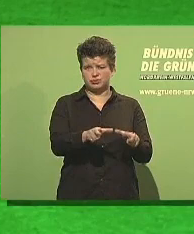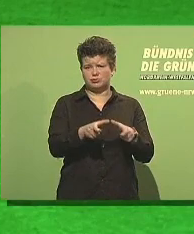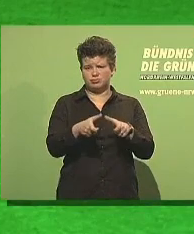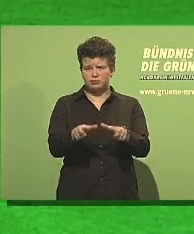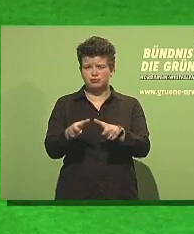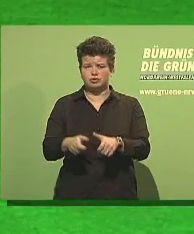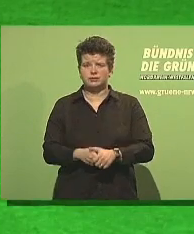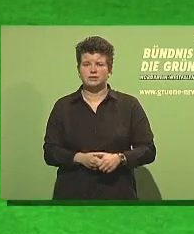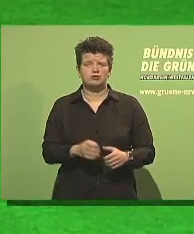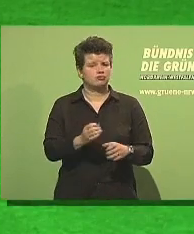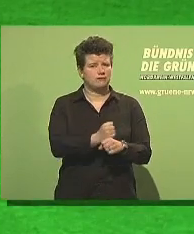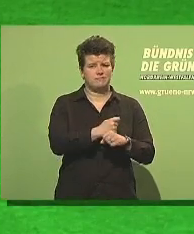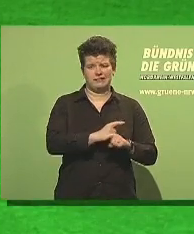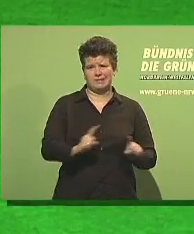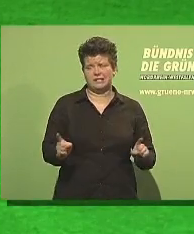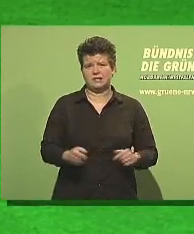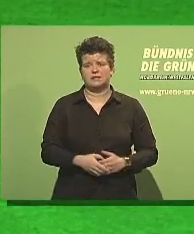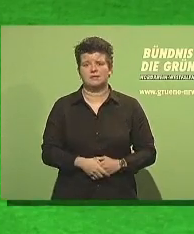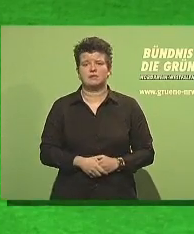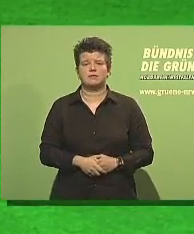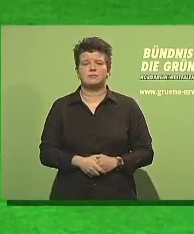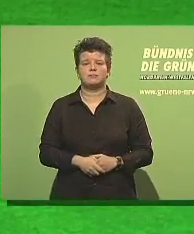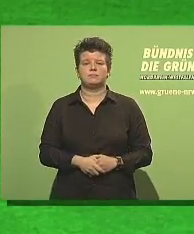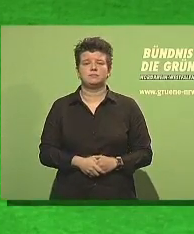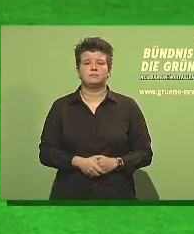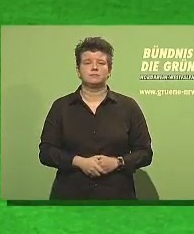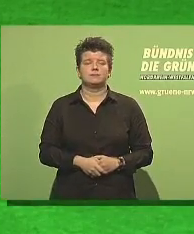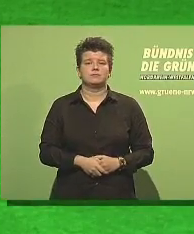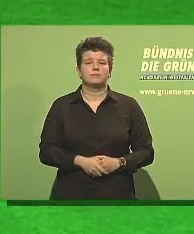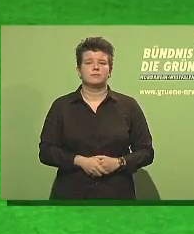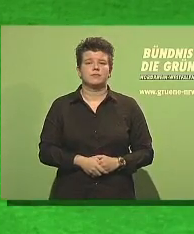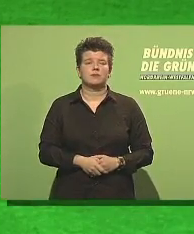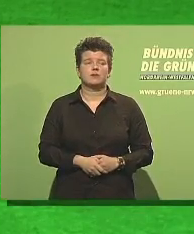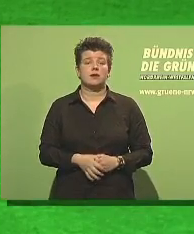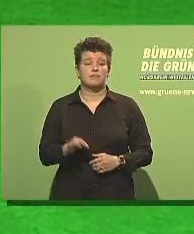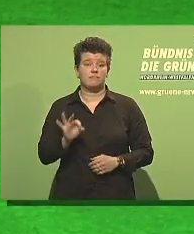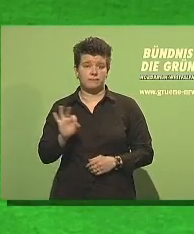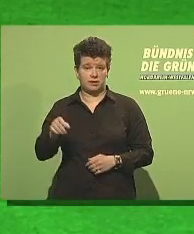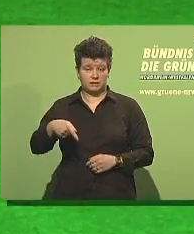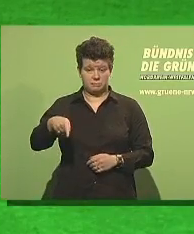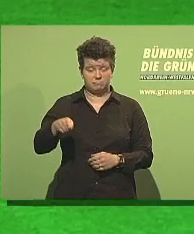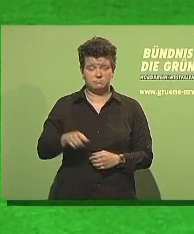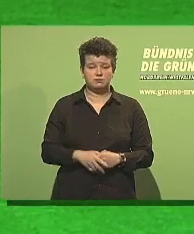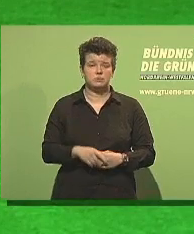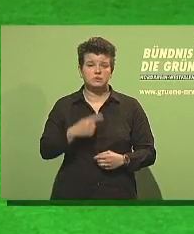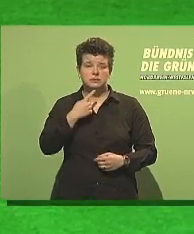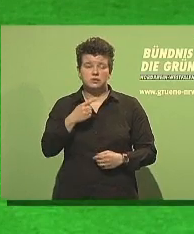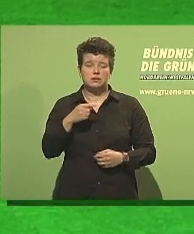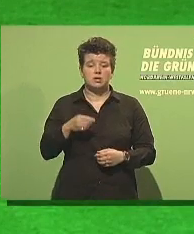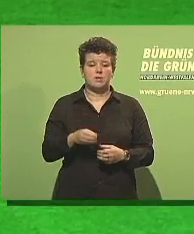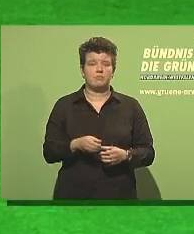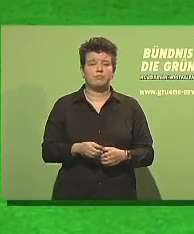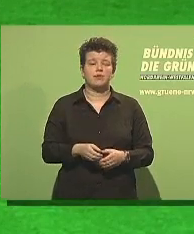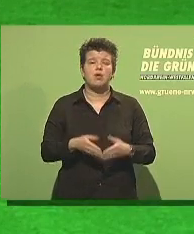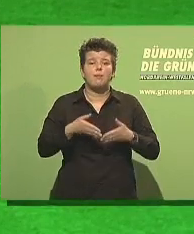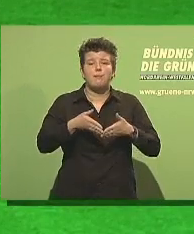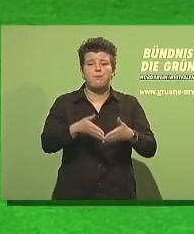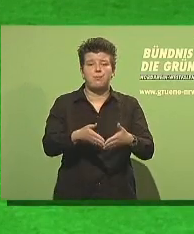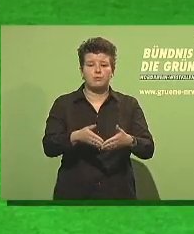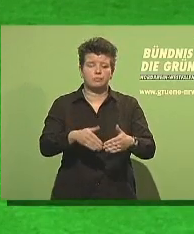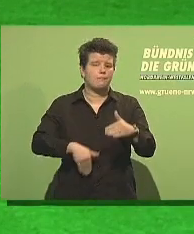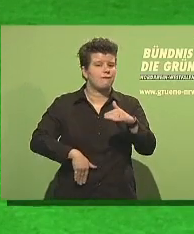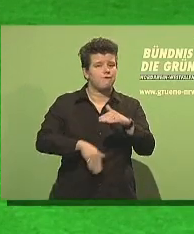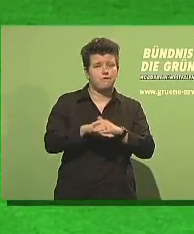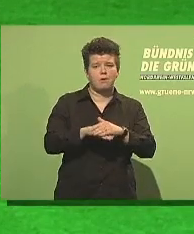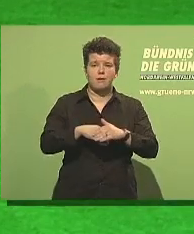Heimat verfolgt und diskriminiert werden. Friedrichs Das Boot ist voll Rhetorik, schürt Fremdenfeindlichkeit und Ängste. Und das hat nichts